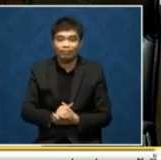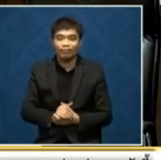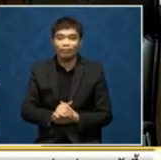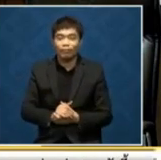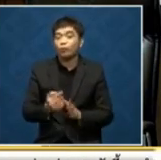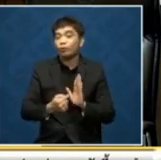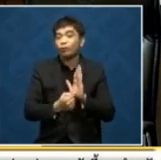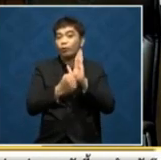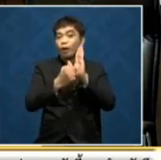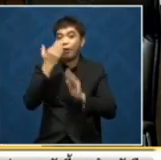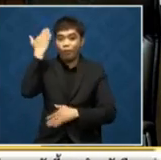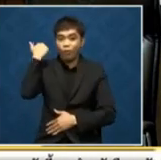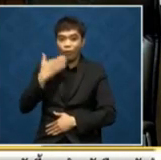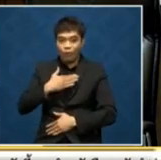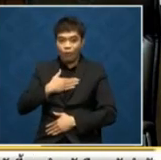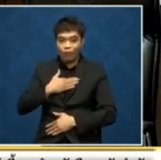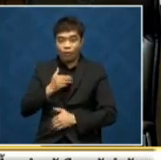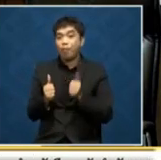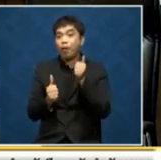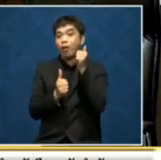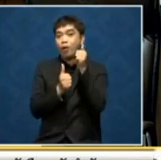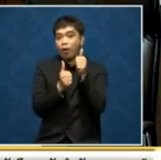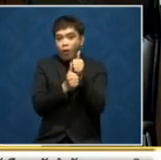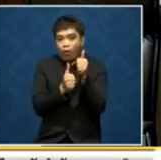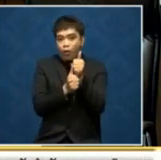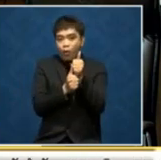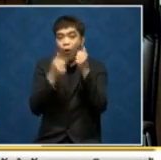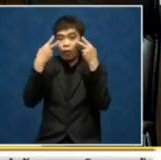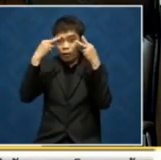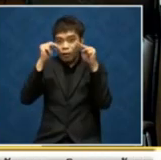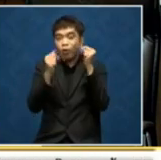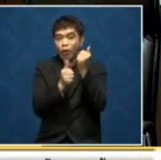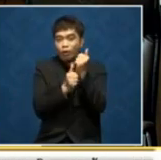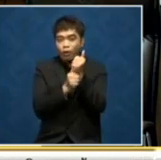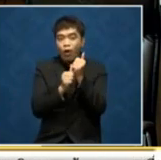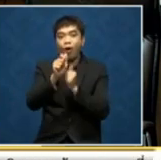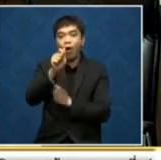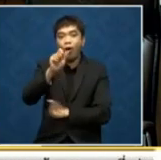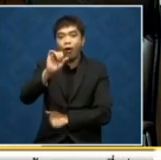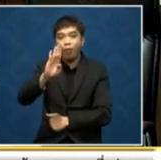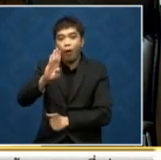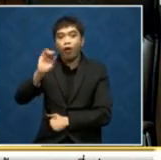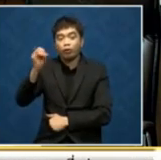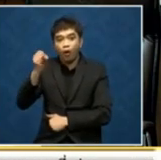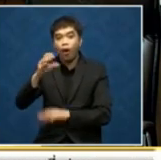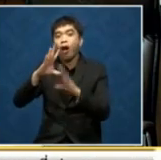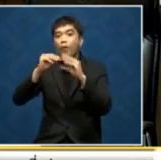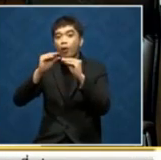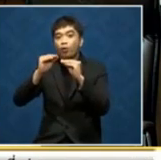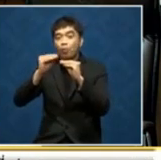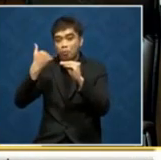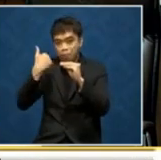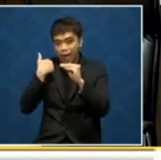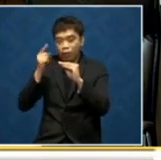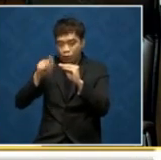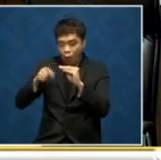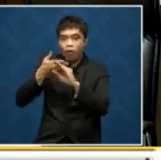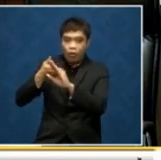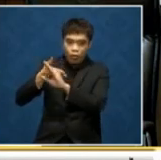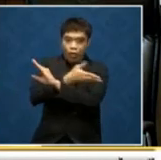รองนายกองค์การบริหารส่วนจังหวัดนะครับเวลามีการประชุมต้องแจ้งล่วงหน้า 2วันแล้วก็เอ่อ 3วันนะครับแล้วก็